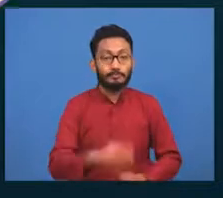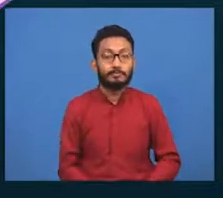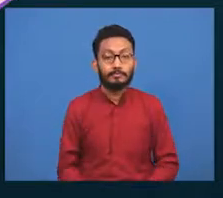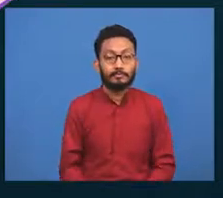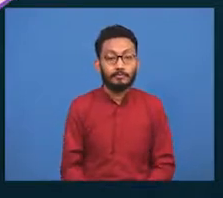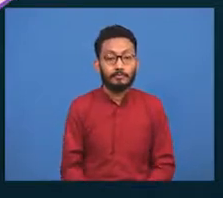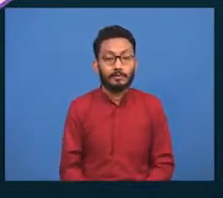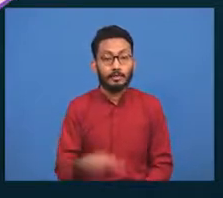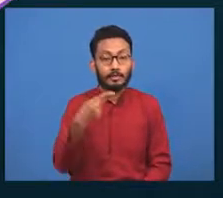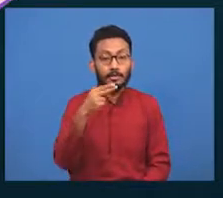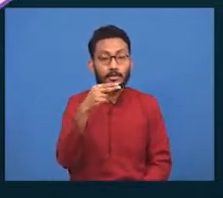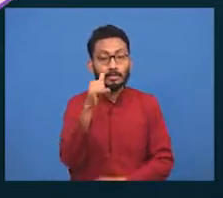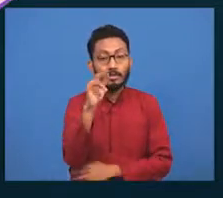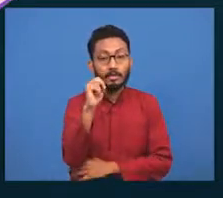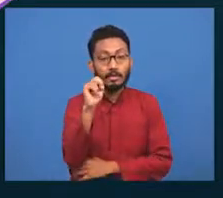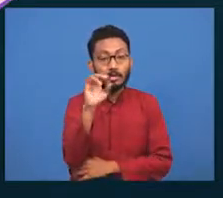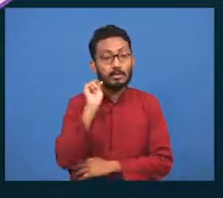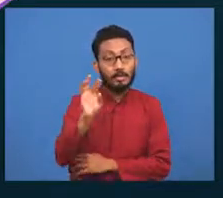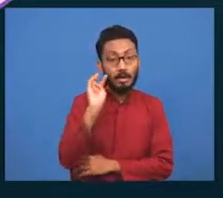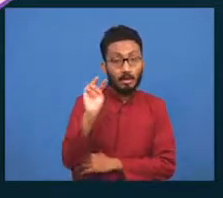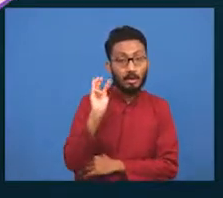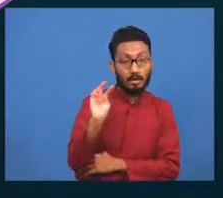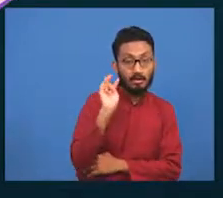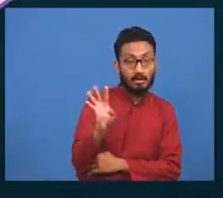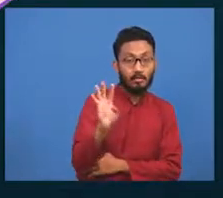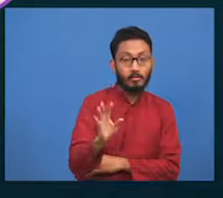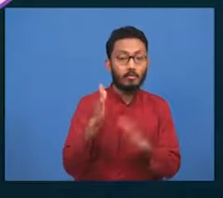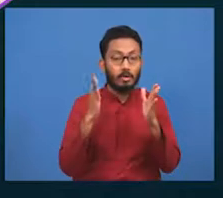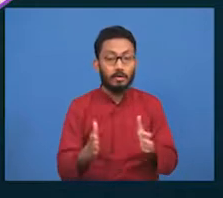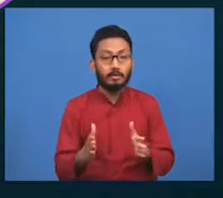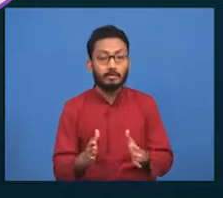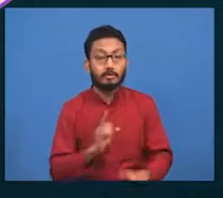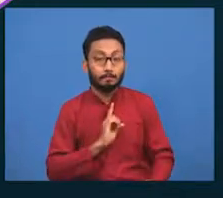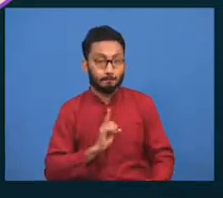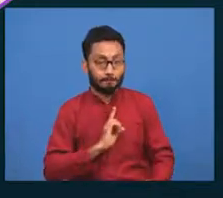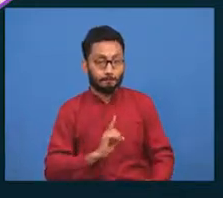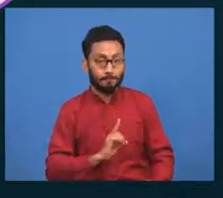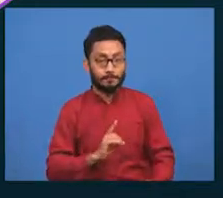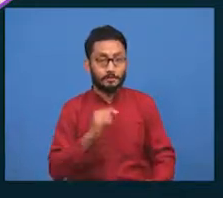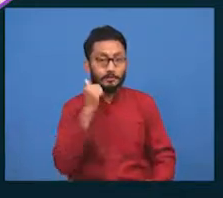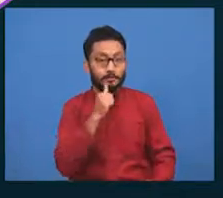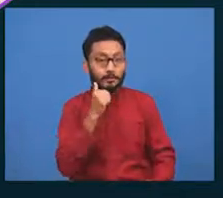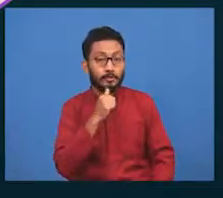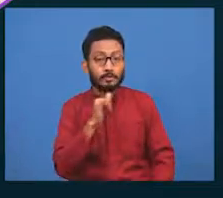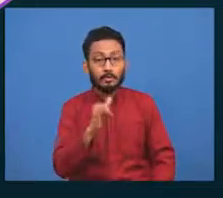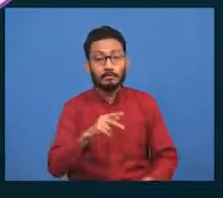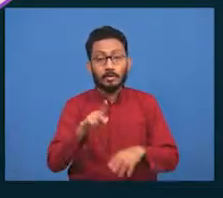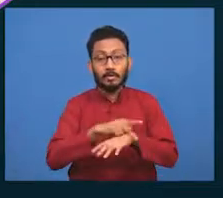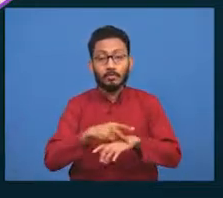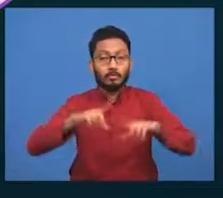menghina wanita muslimah yang memakai tudung sebagai kolot dan tidak mengikut peredaran